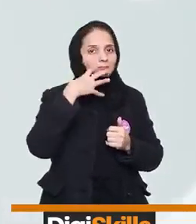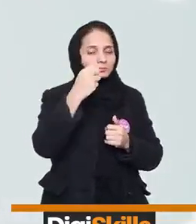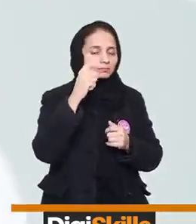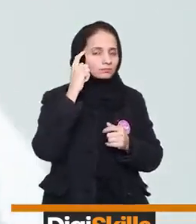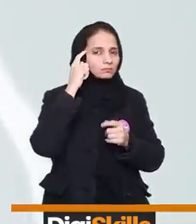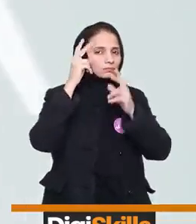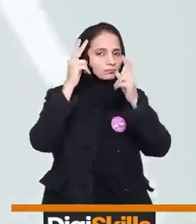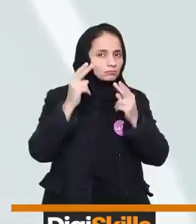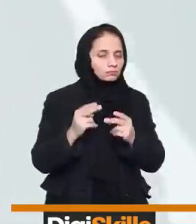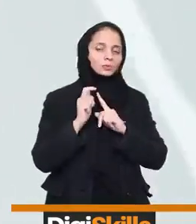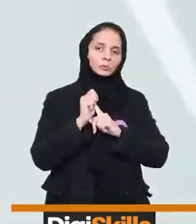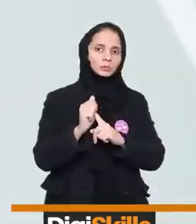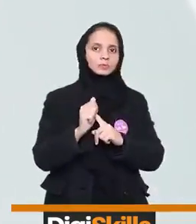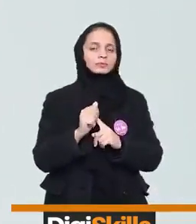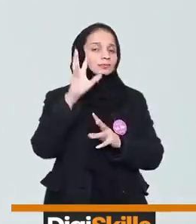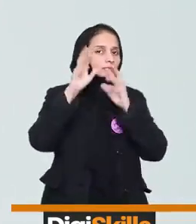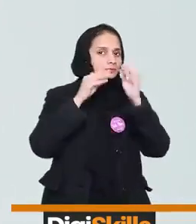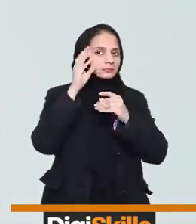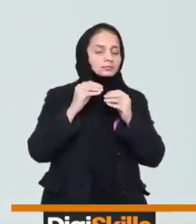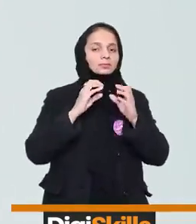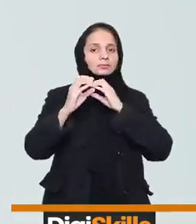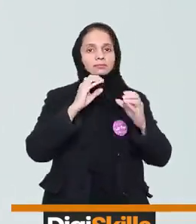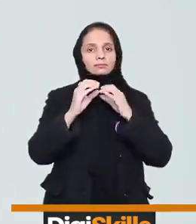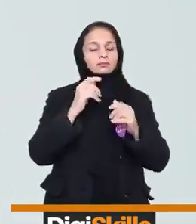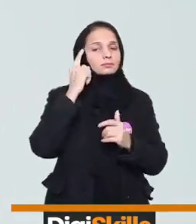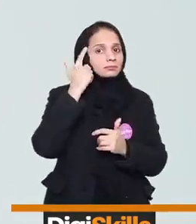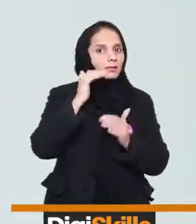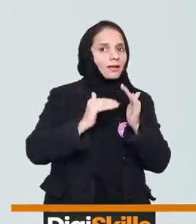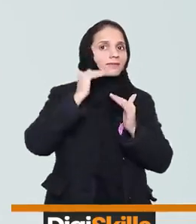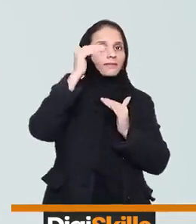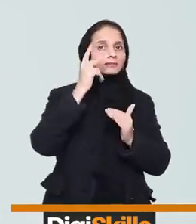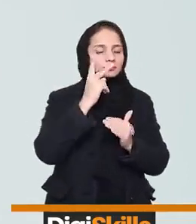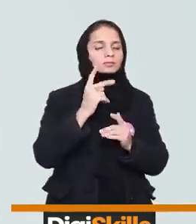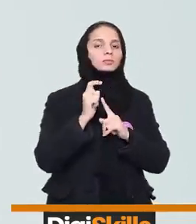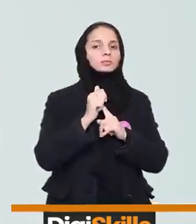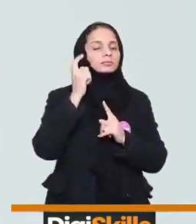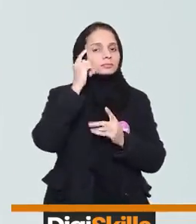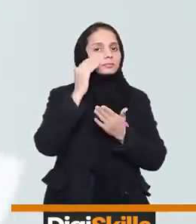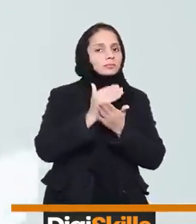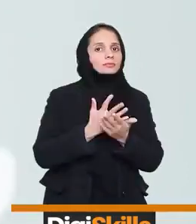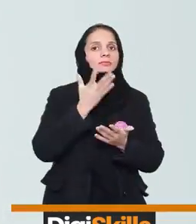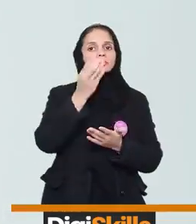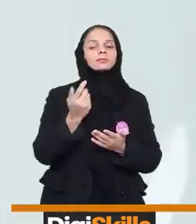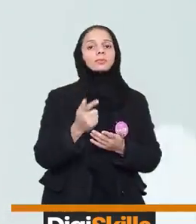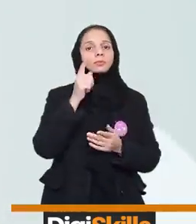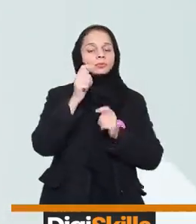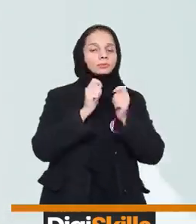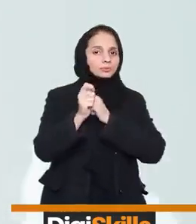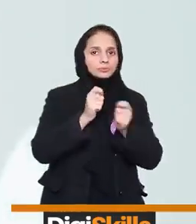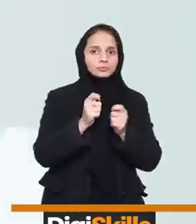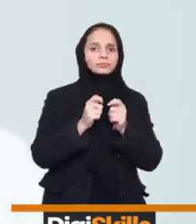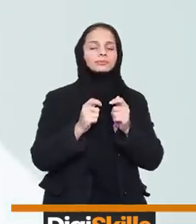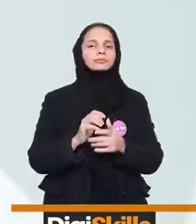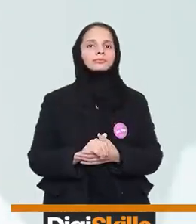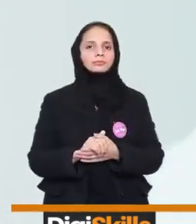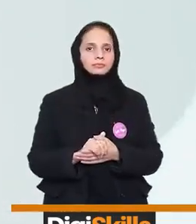دوستو بہت ضروری ہے. بزنس ڈیولپمنٹ جس کا ذکر میں نے ابھی کیا وہ ہے ہی اسی بارے میں کہ آپ اپنے امپلائر